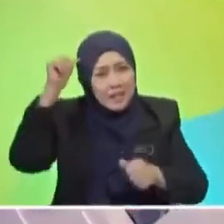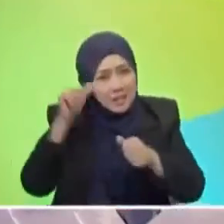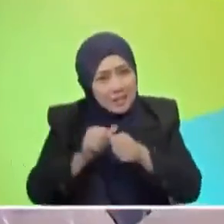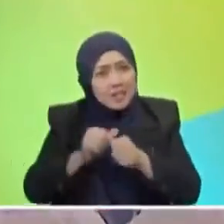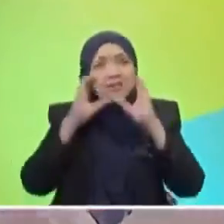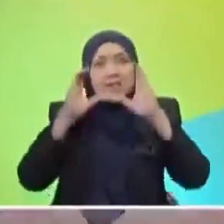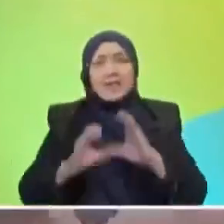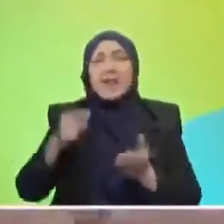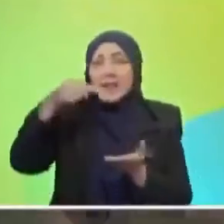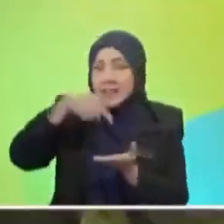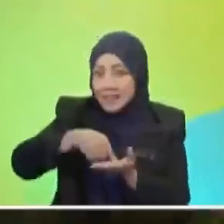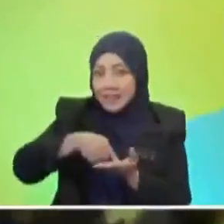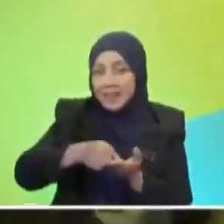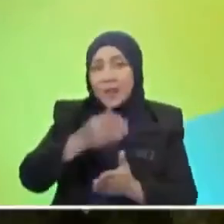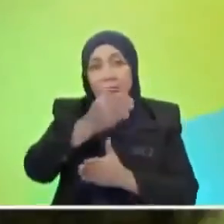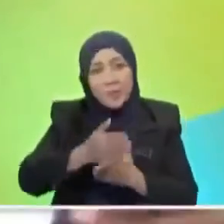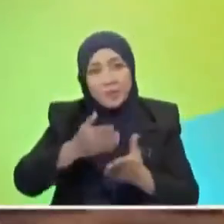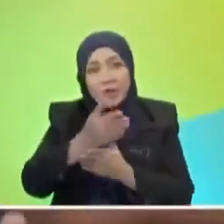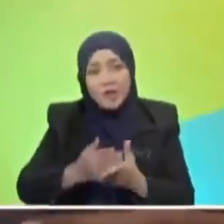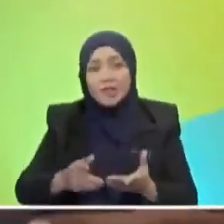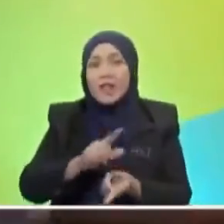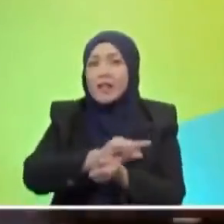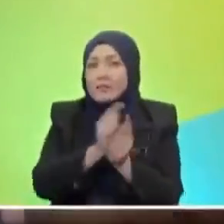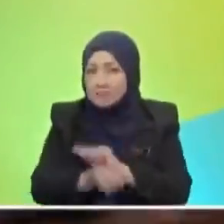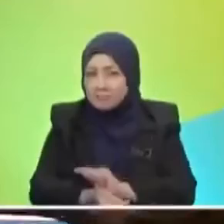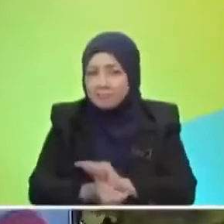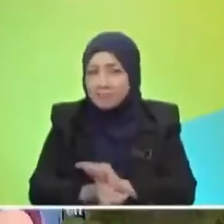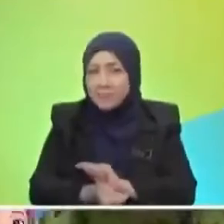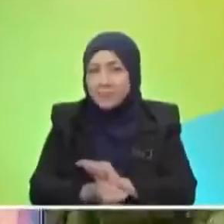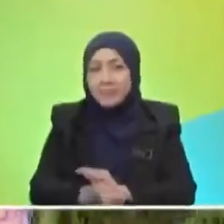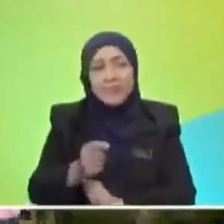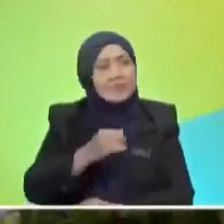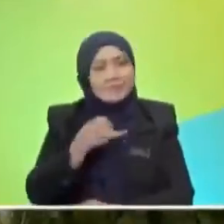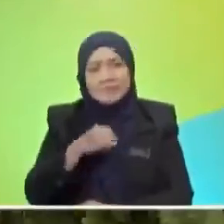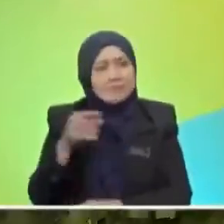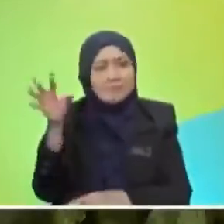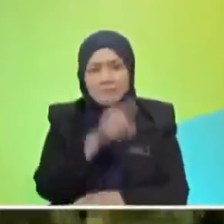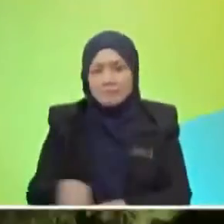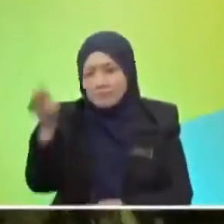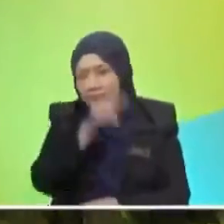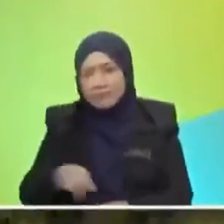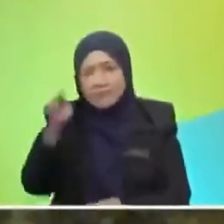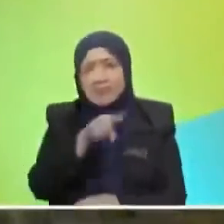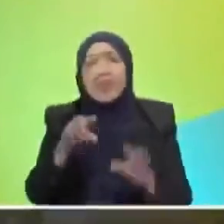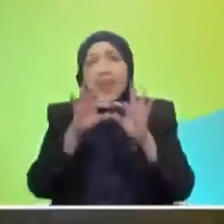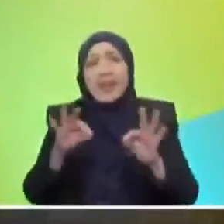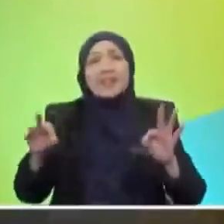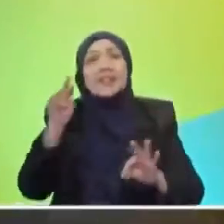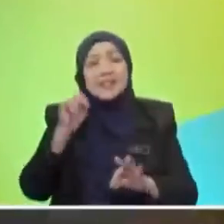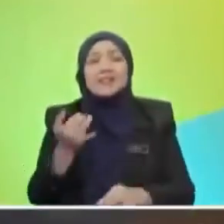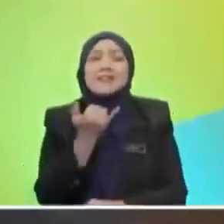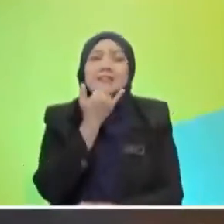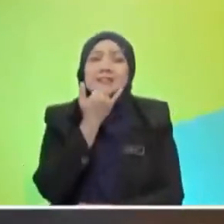cara ini, potong lalu ganti. Jangan pusing ayat jadi salah